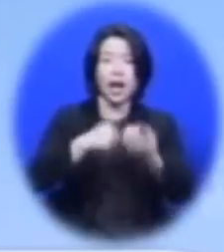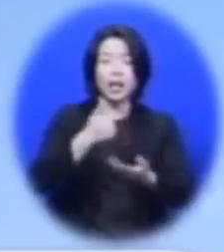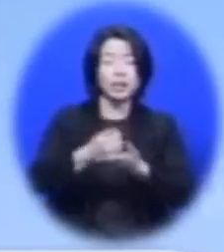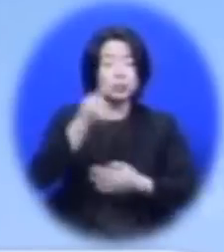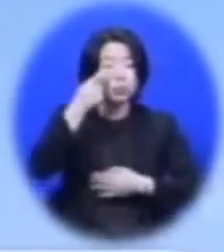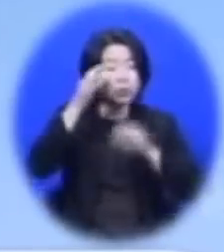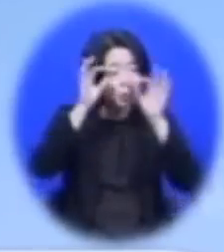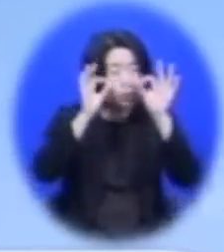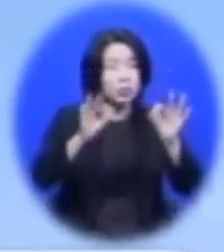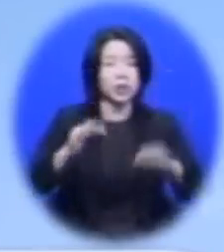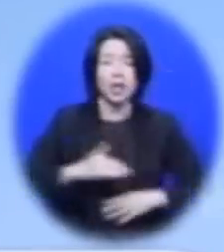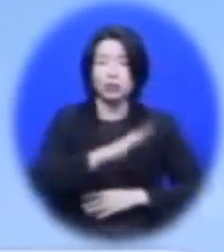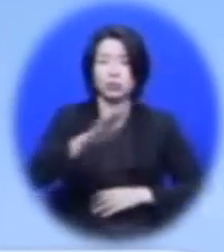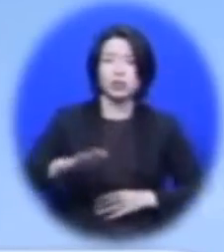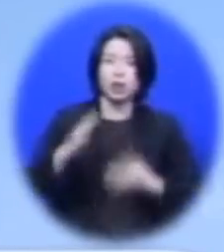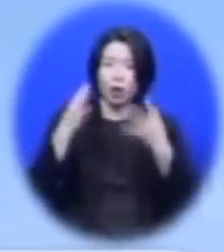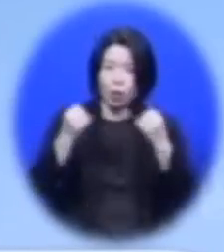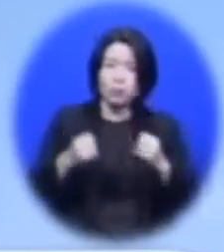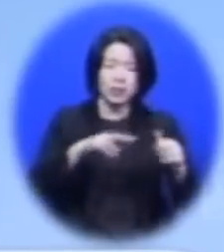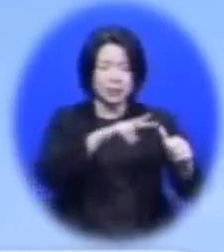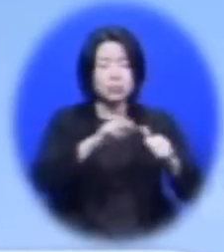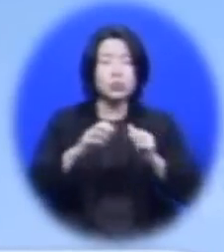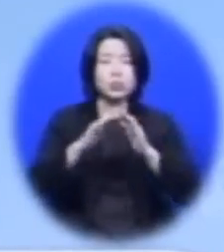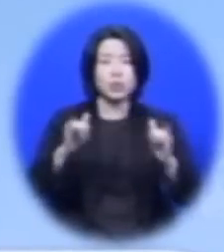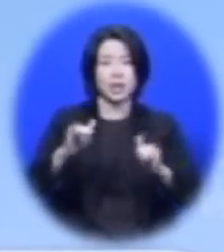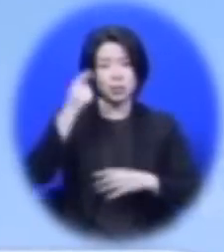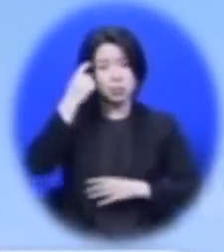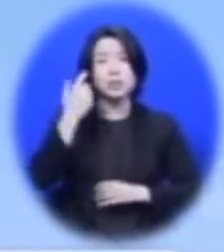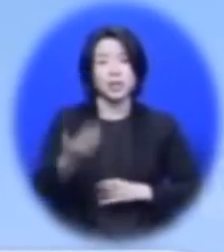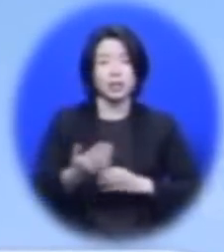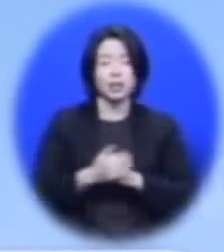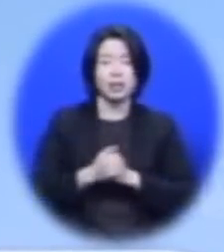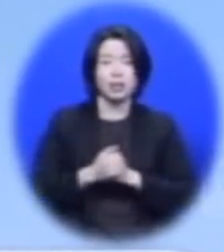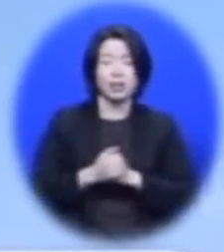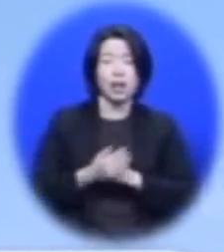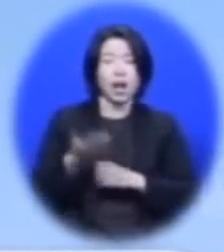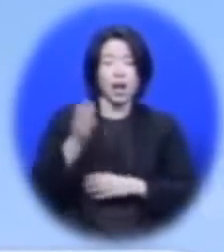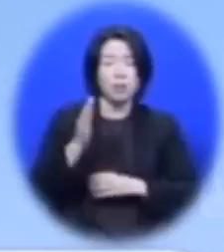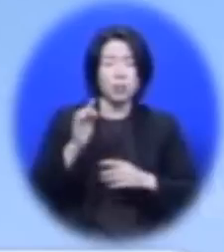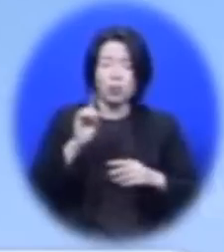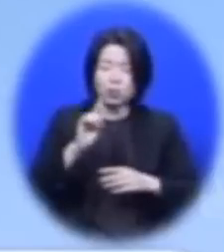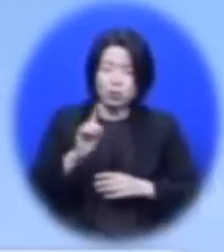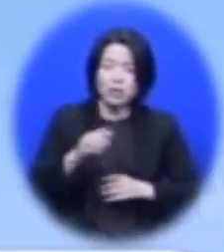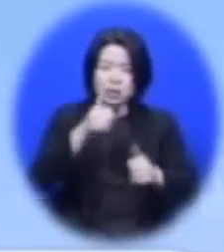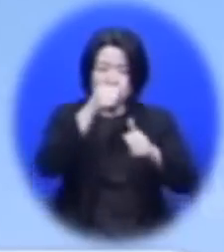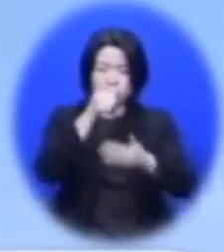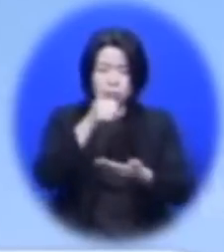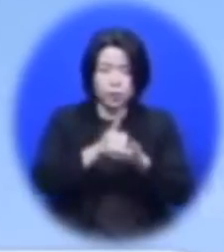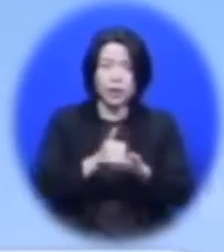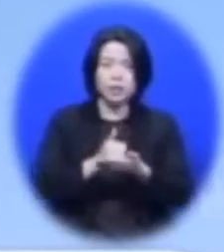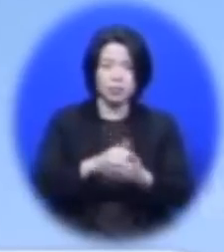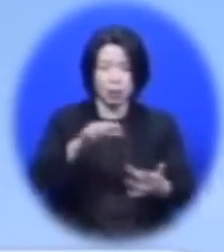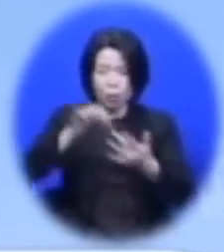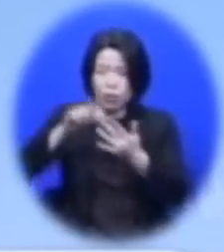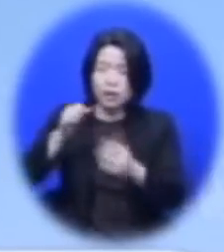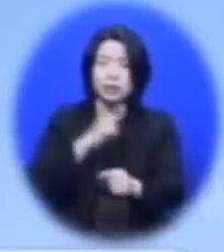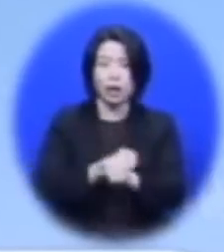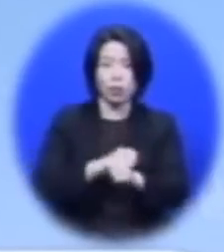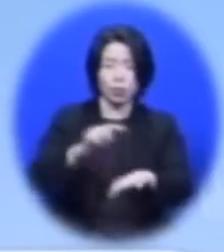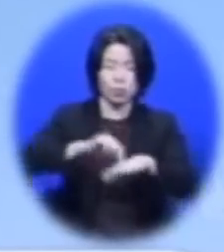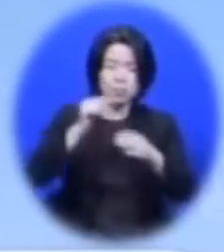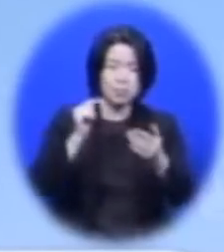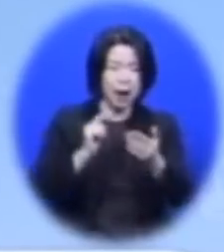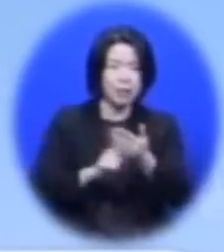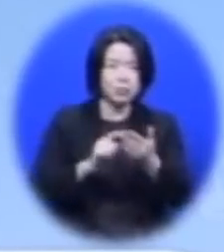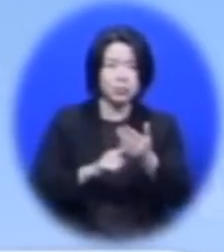보기에 우리가 얼마나 미운 사람입니까? 하여튼 죄는 골라서 하고 마음 심보는